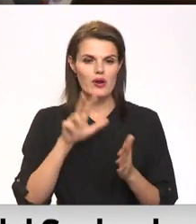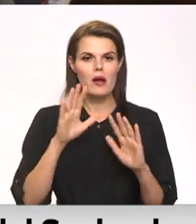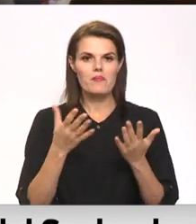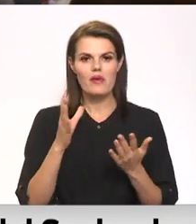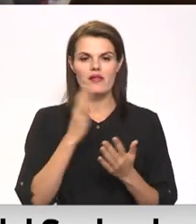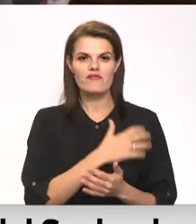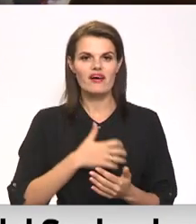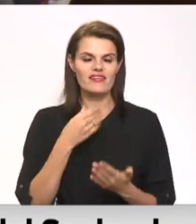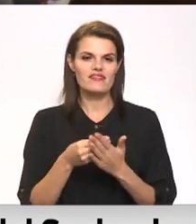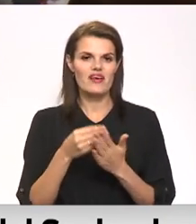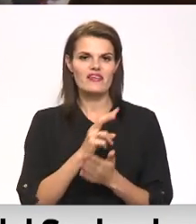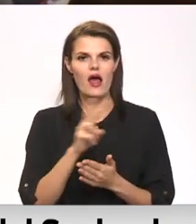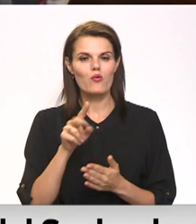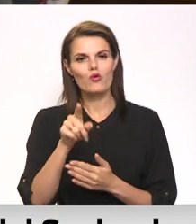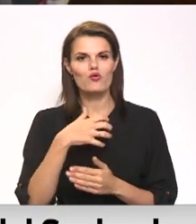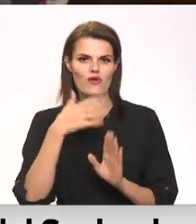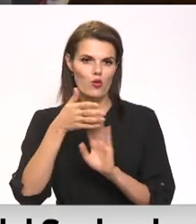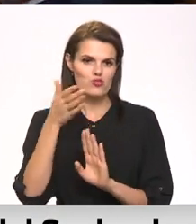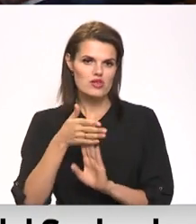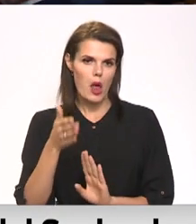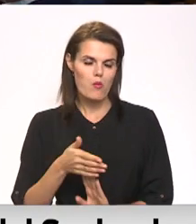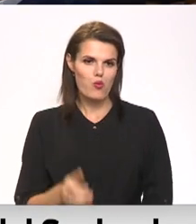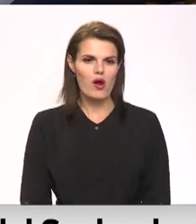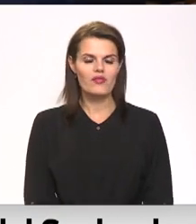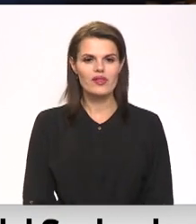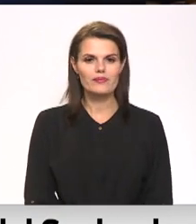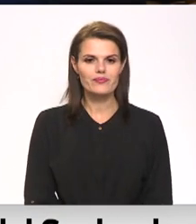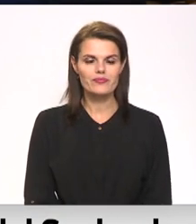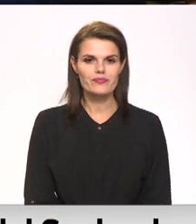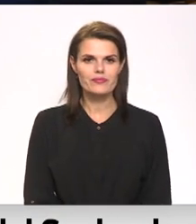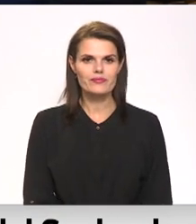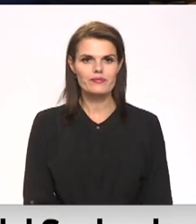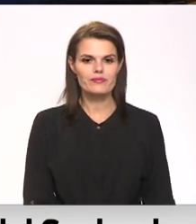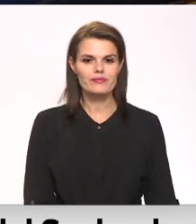jāvērtē, kas tajā pilnveidojams. Madara Līcīte, Ainis Kupčs, Latvijas televīzija.